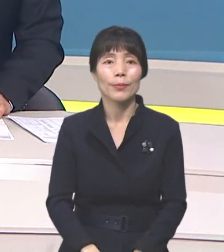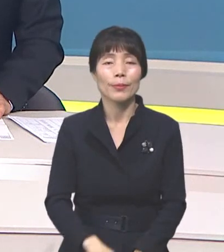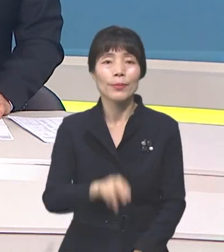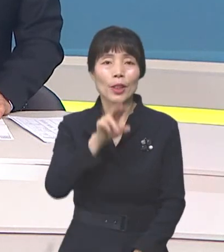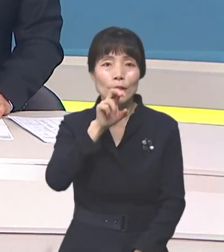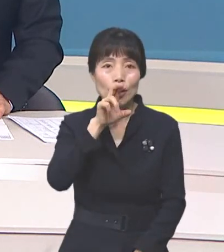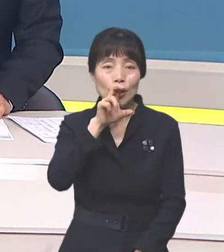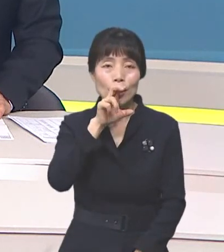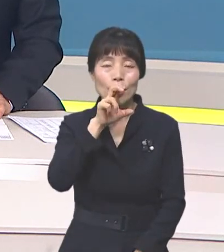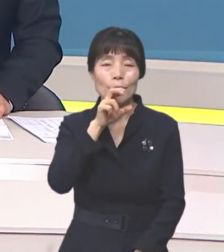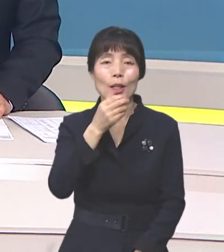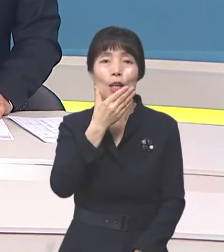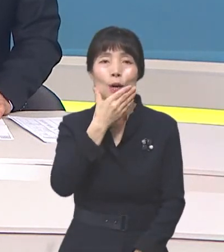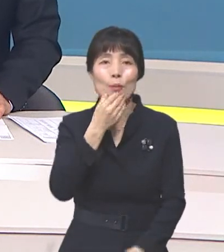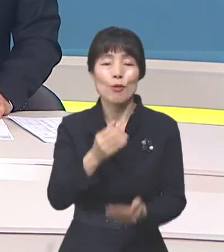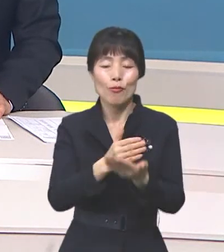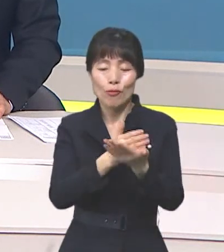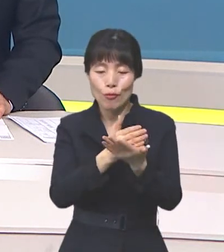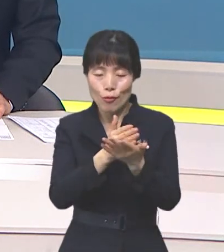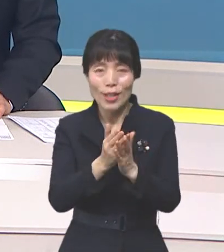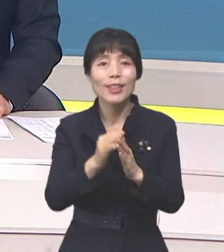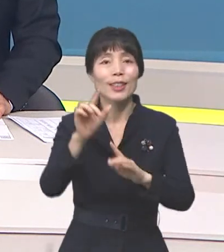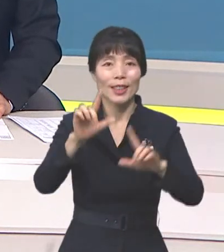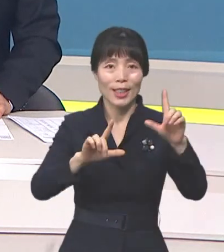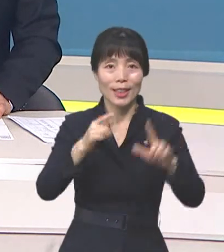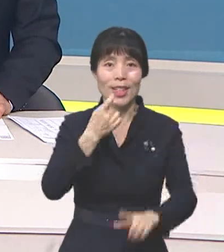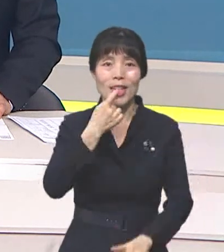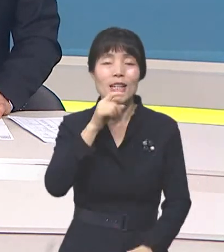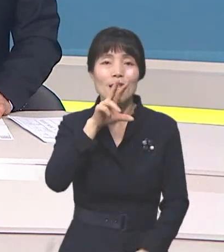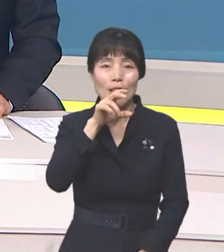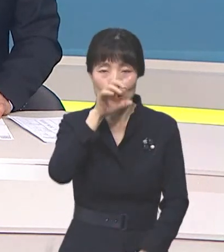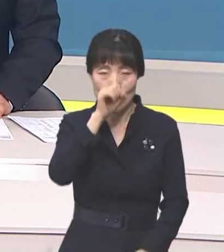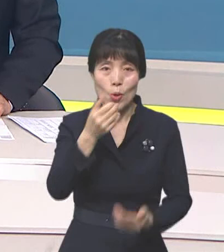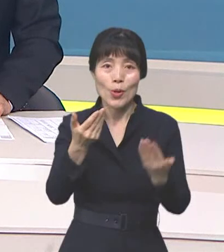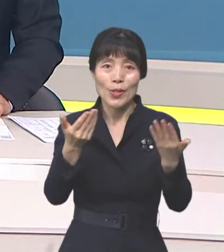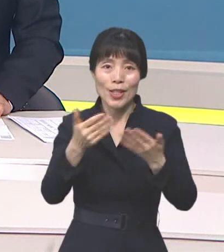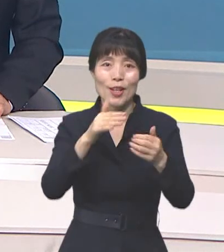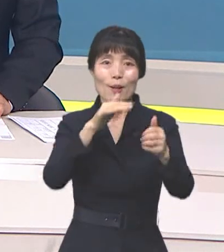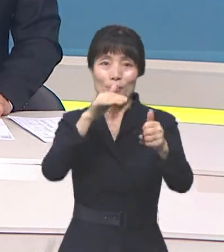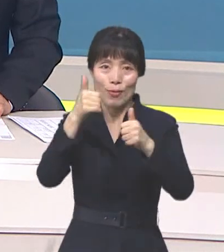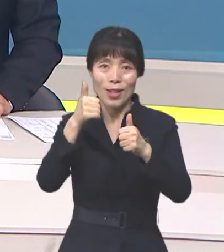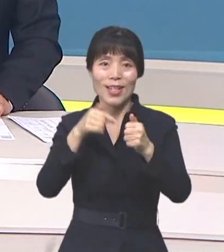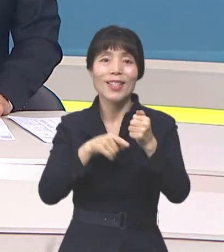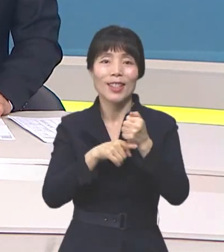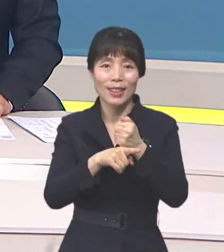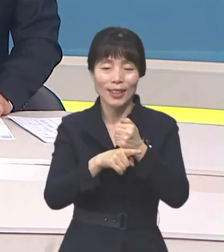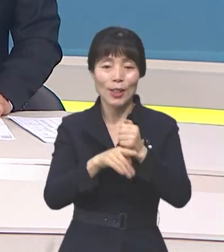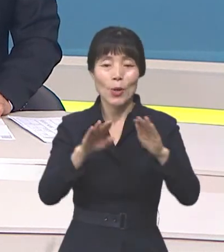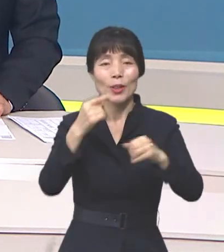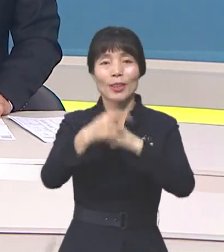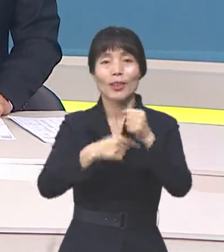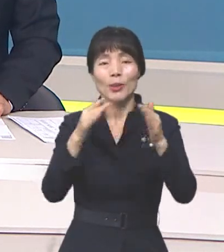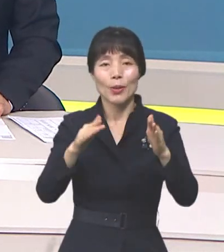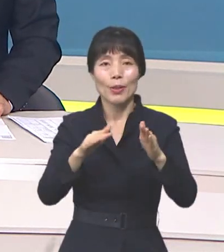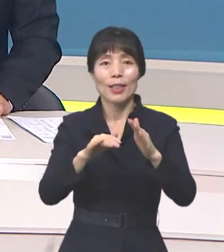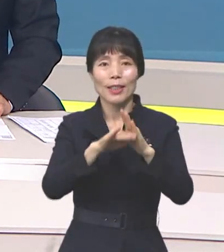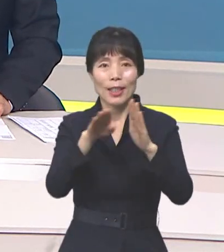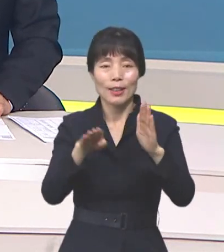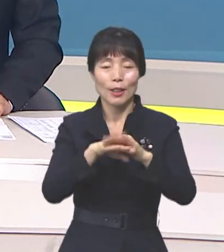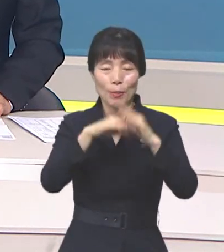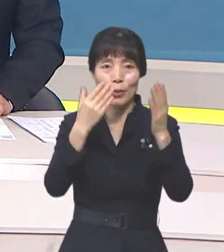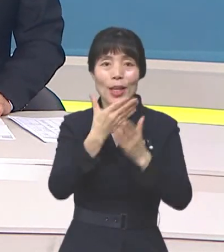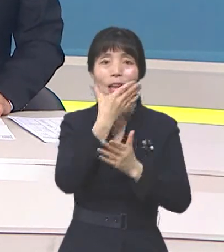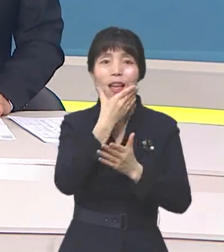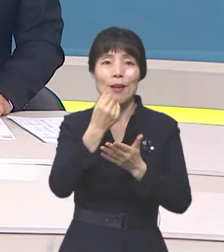쥐는 다복의 상징이고 그 중에서도 흰쥐는 좋은 일을 불러온다고 하죠. 올 한해 모든 가정에 행복이